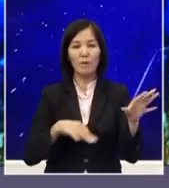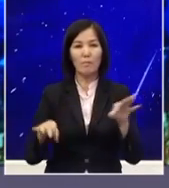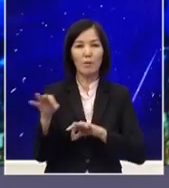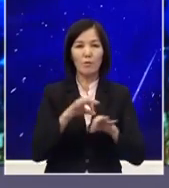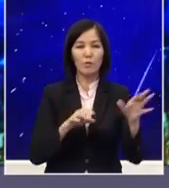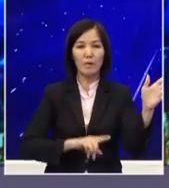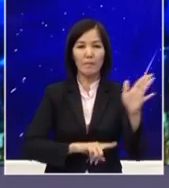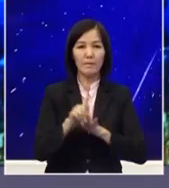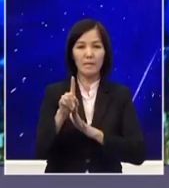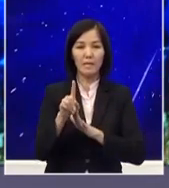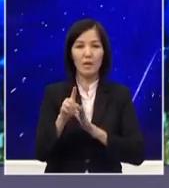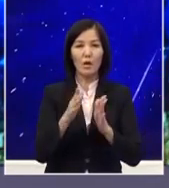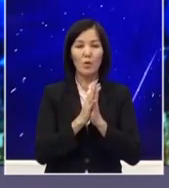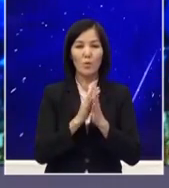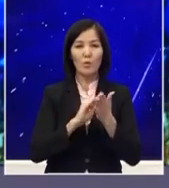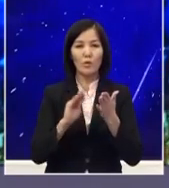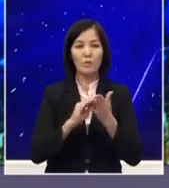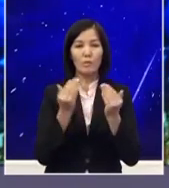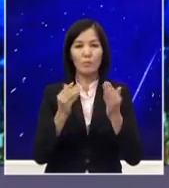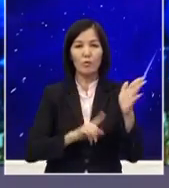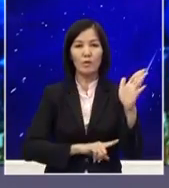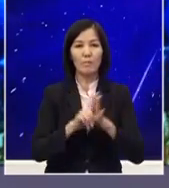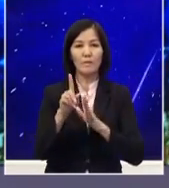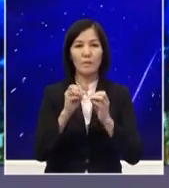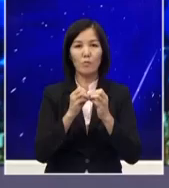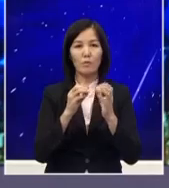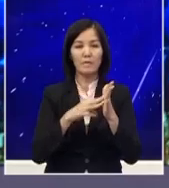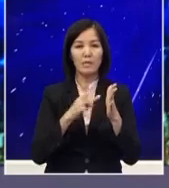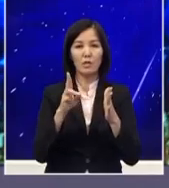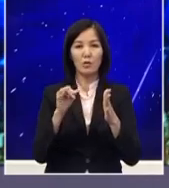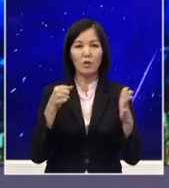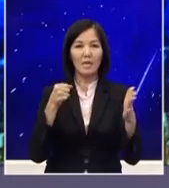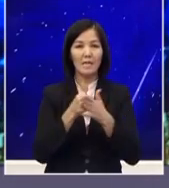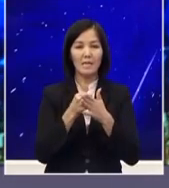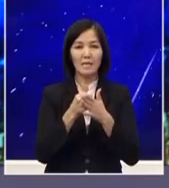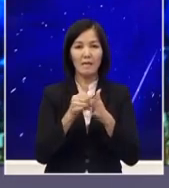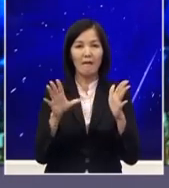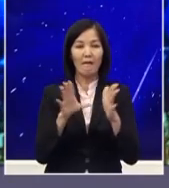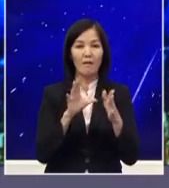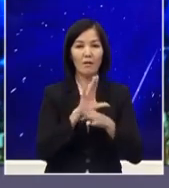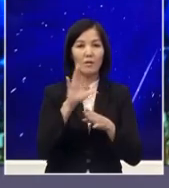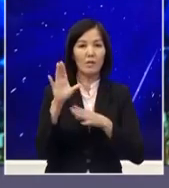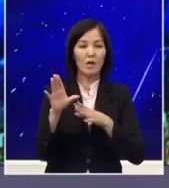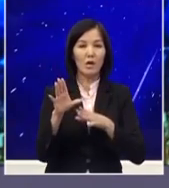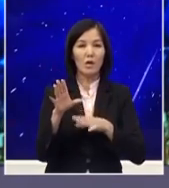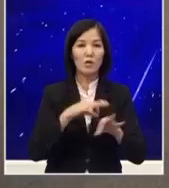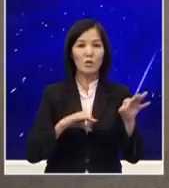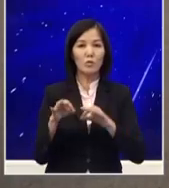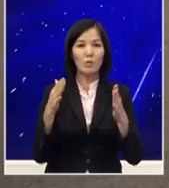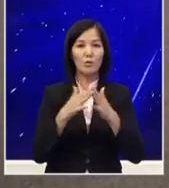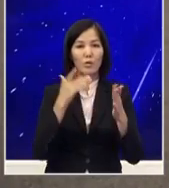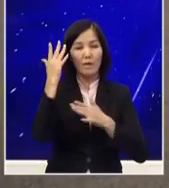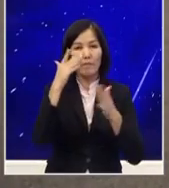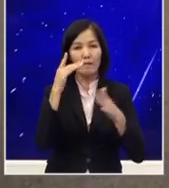жобасы іске қосылды. Өтінімдер бүгіннен бастап 18-ші қыркүйекке дейін қабылданады электронды түрде. Жоба баспаналы болуды